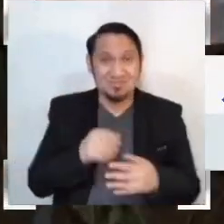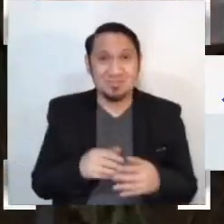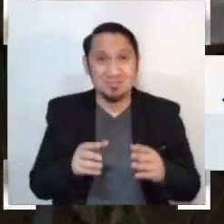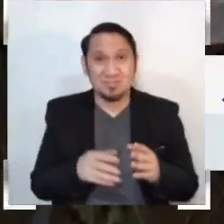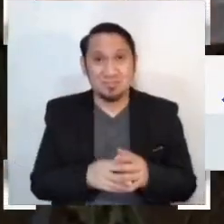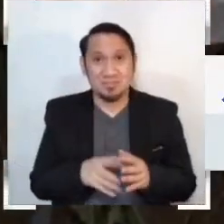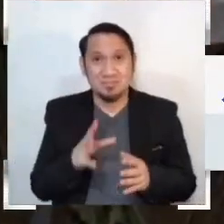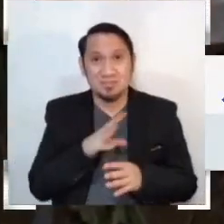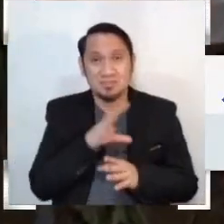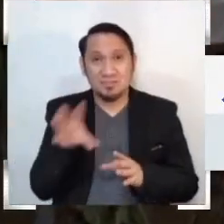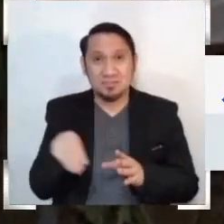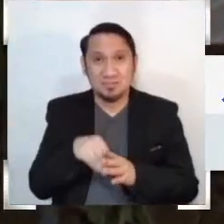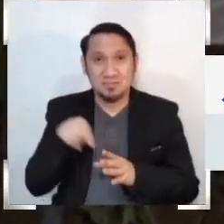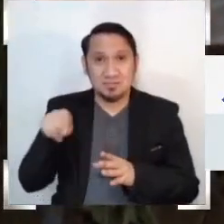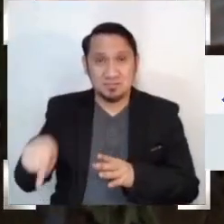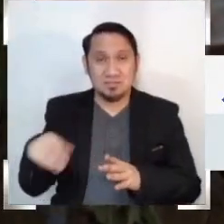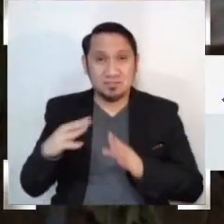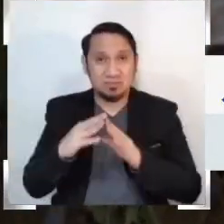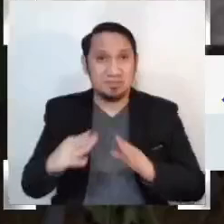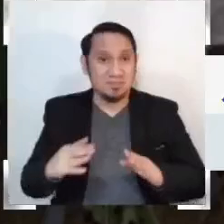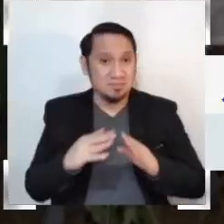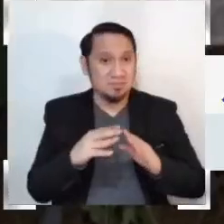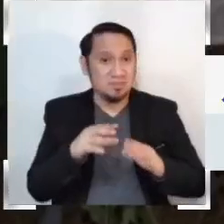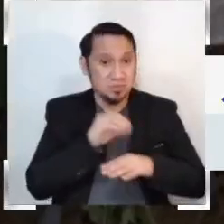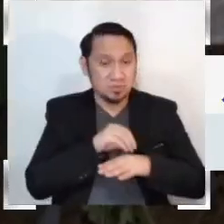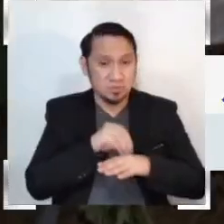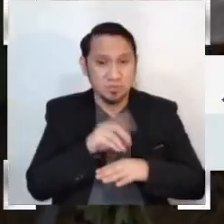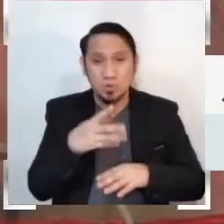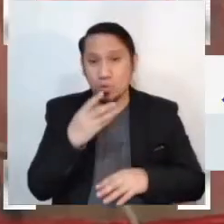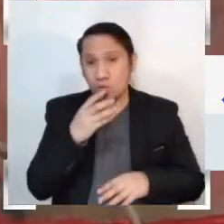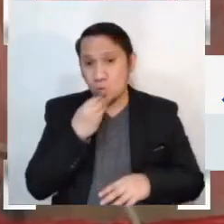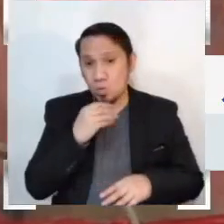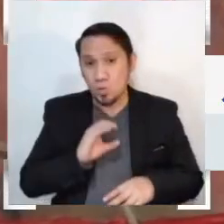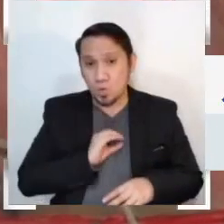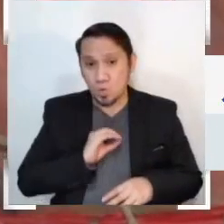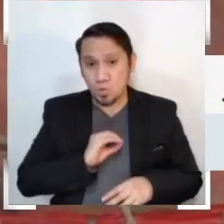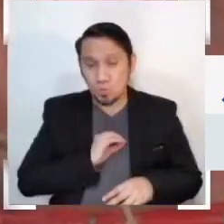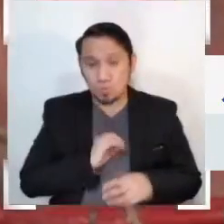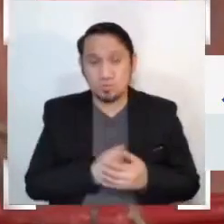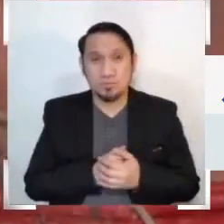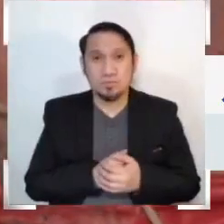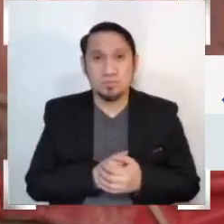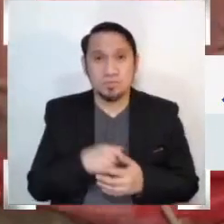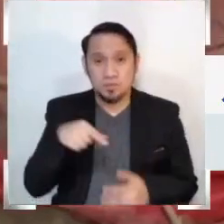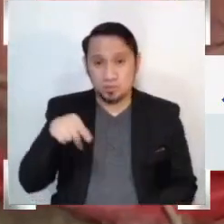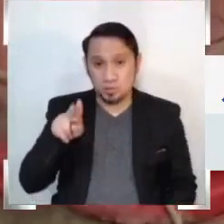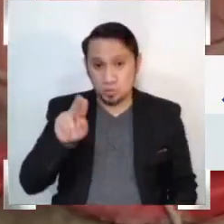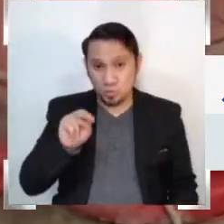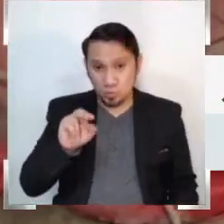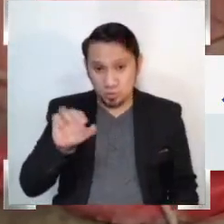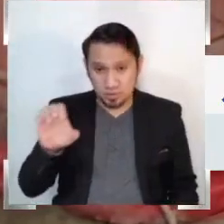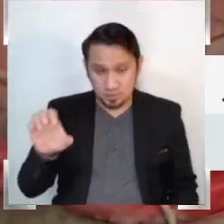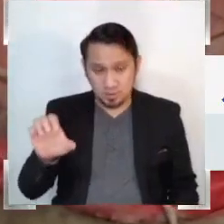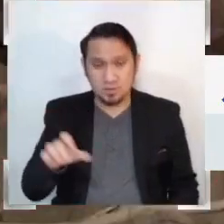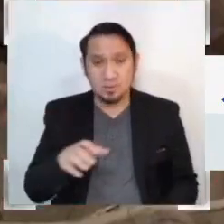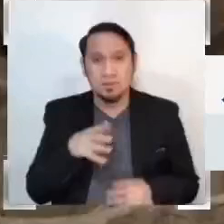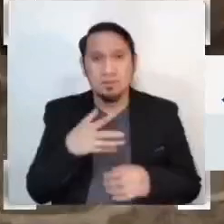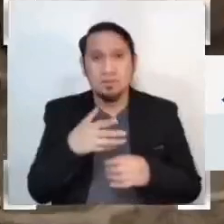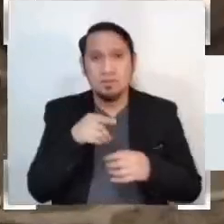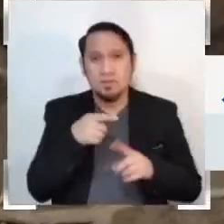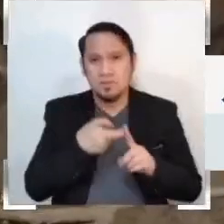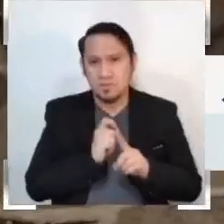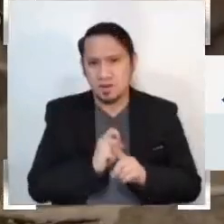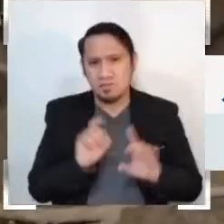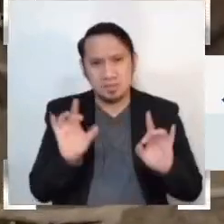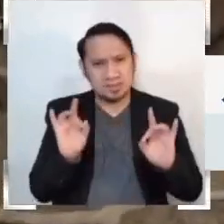pang tindahan sa lugar. Pagmamayari umano ito ng isang Queenie Murillo na yari nga sa light